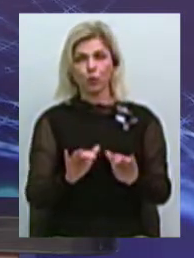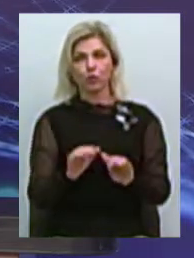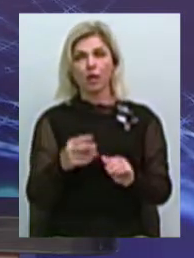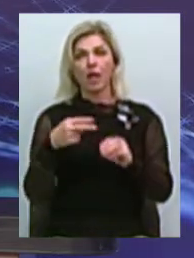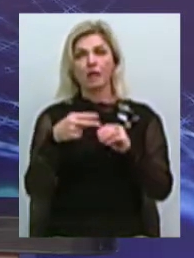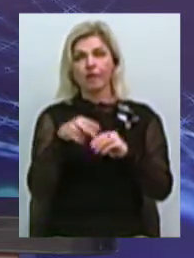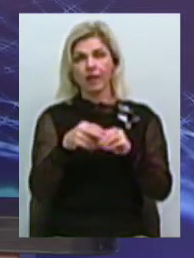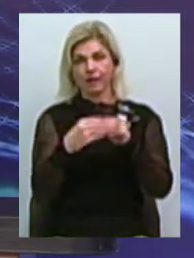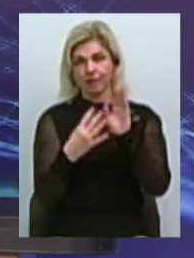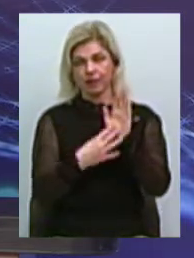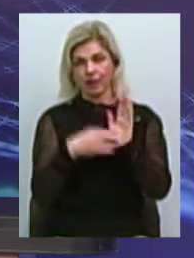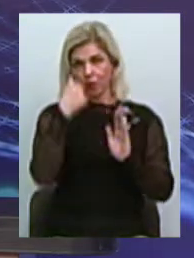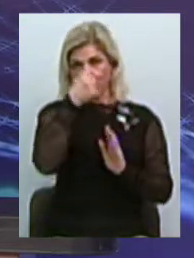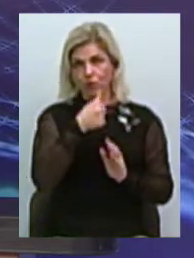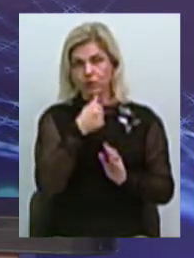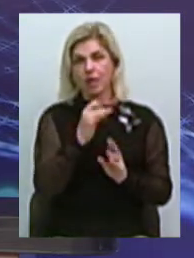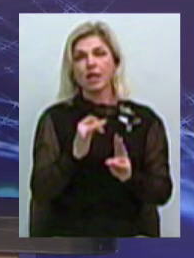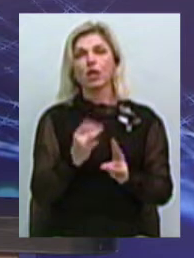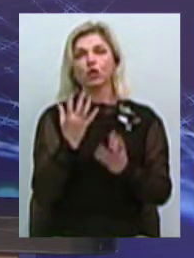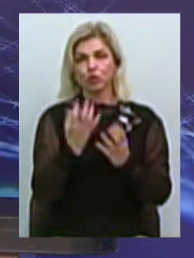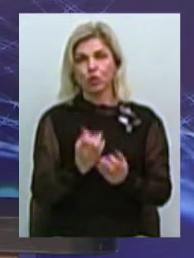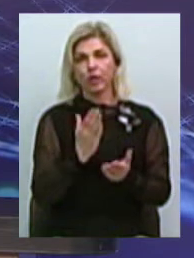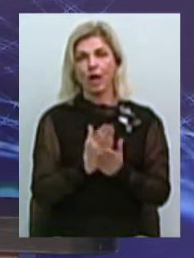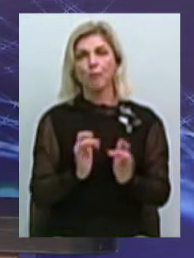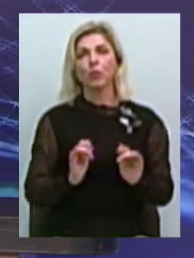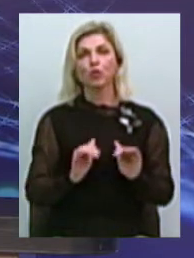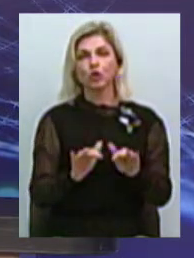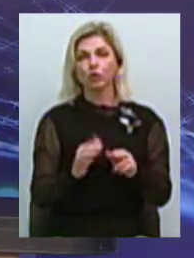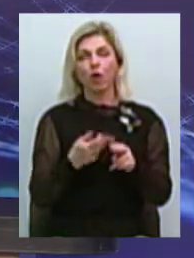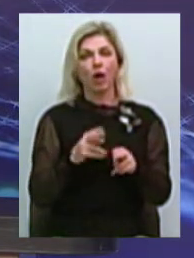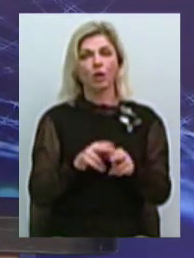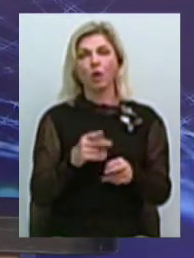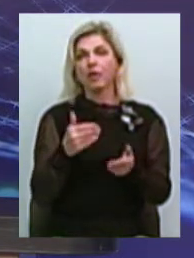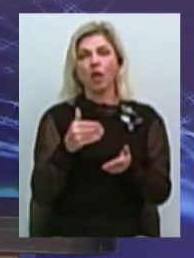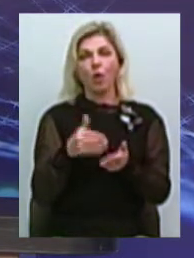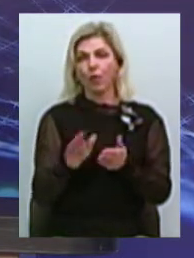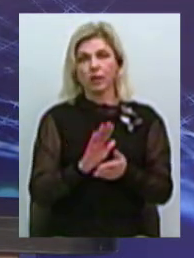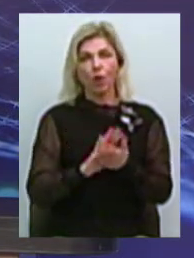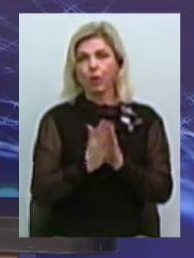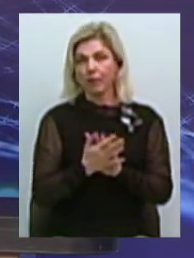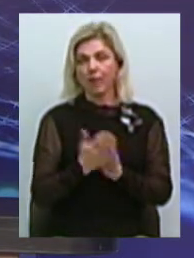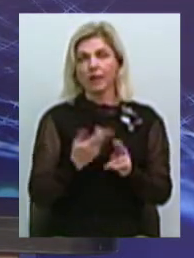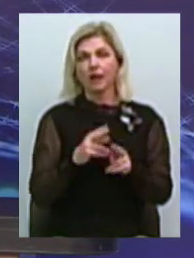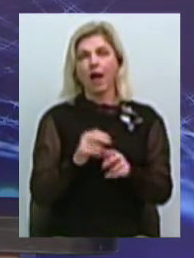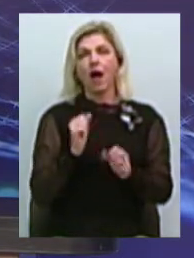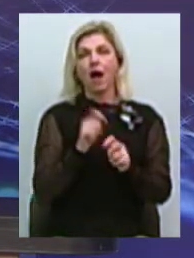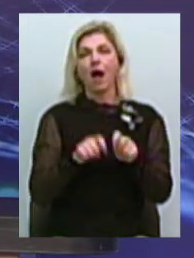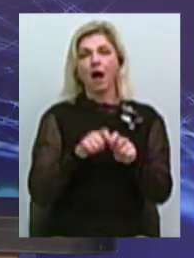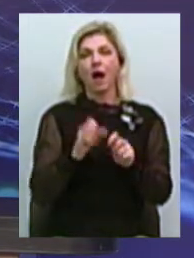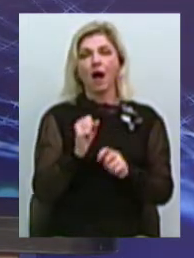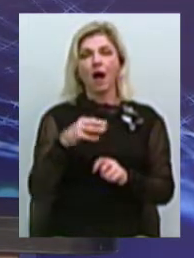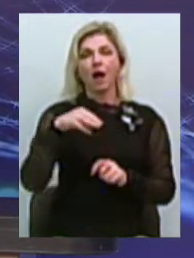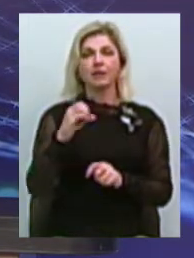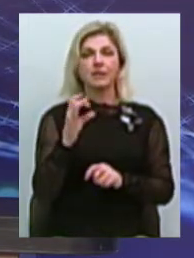2019 році. А паралельно з нею існує інша процедура, яка не відмінена, і вона є чинною – це атестація педагогічного